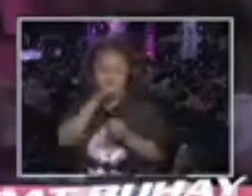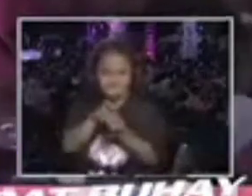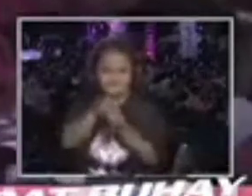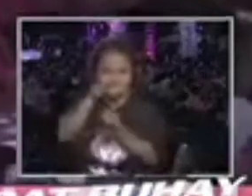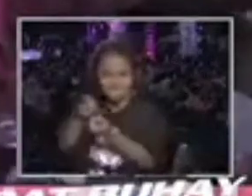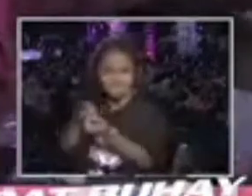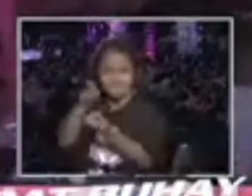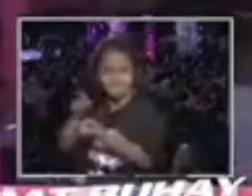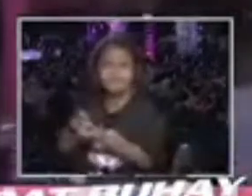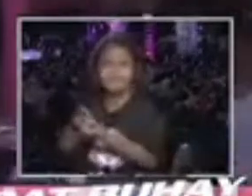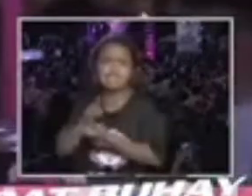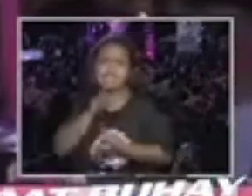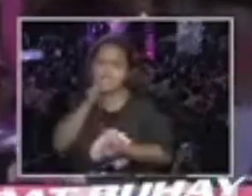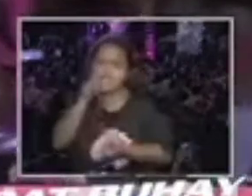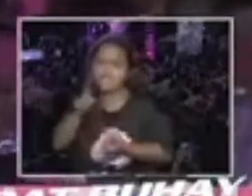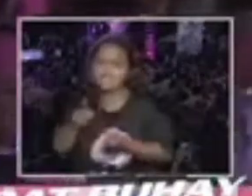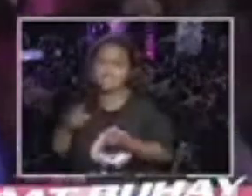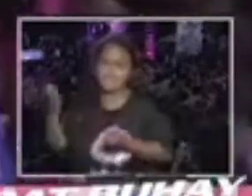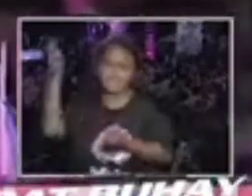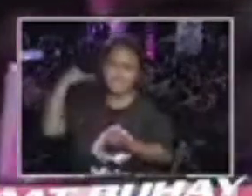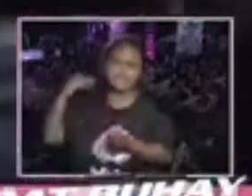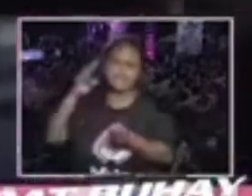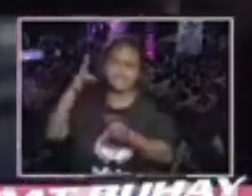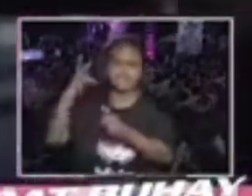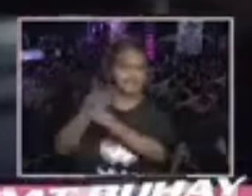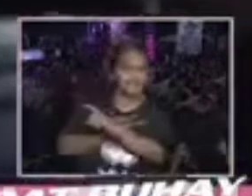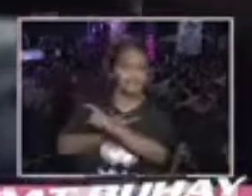Eksaktong 7 buwan na ang nakalipas.